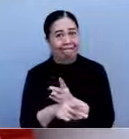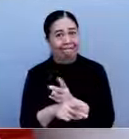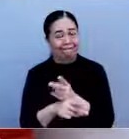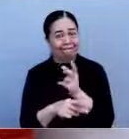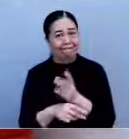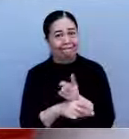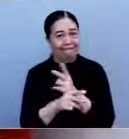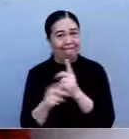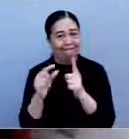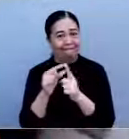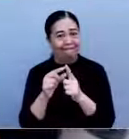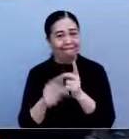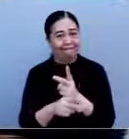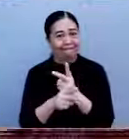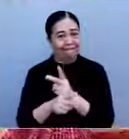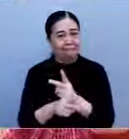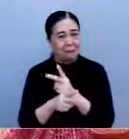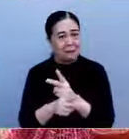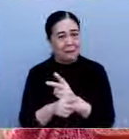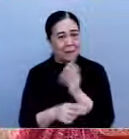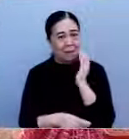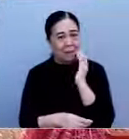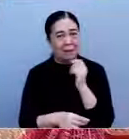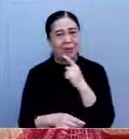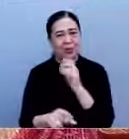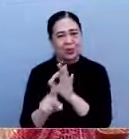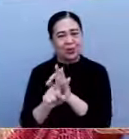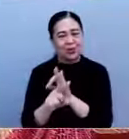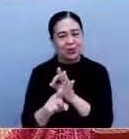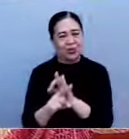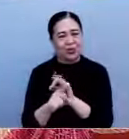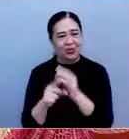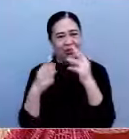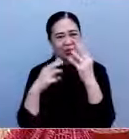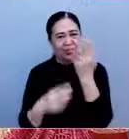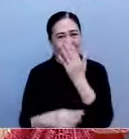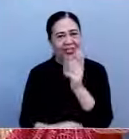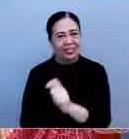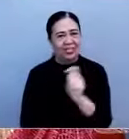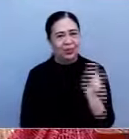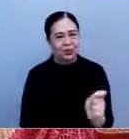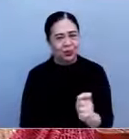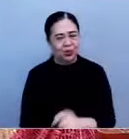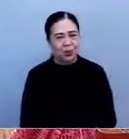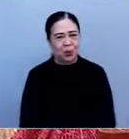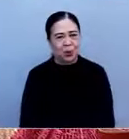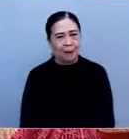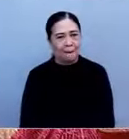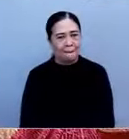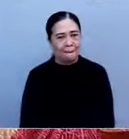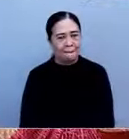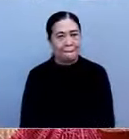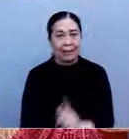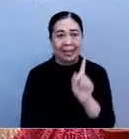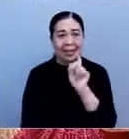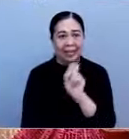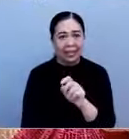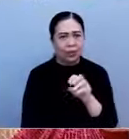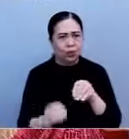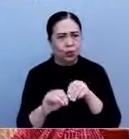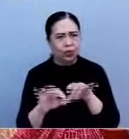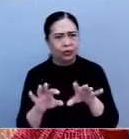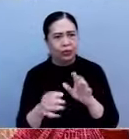Morning show. Maiba tayo kasi alam nyo ako, fan nyo talaga rin ako. Napapanood ko kayo sa TikTok, mga mi. Ang tanong ko, yung nag-viral nyo